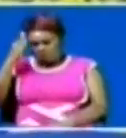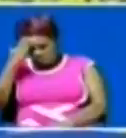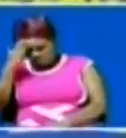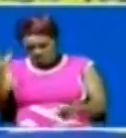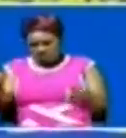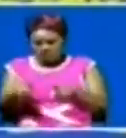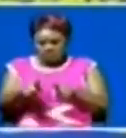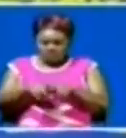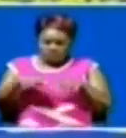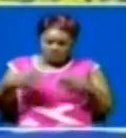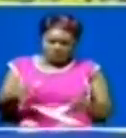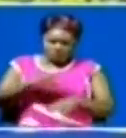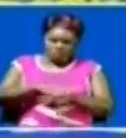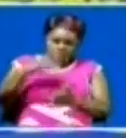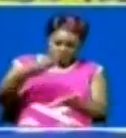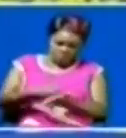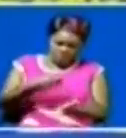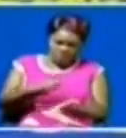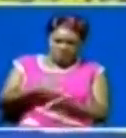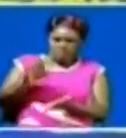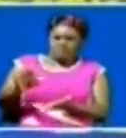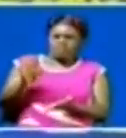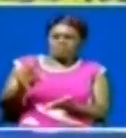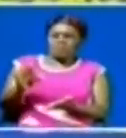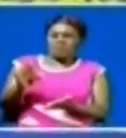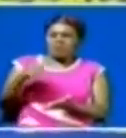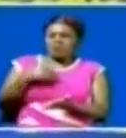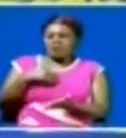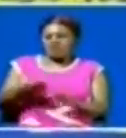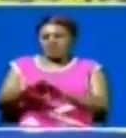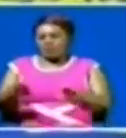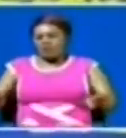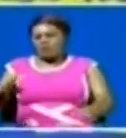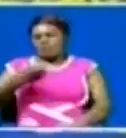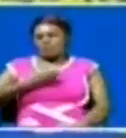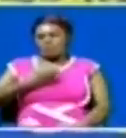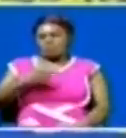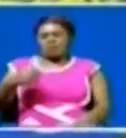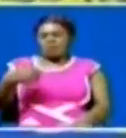vile wataweza kupata mali yao yenyewe wakiwa na maploti,